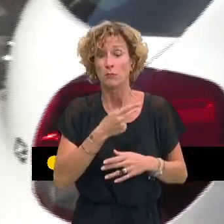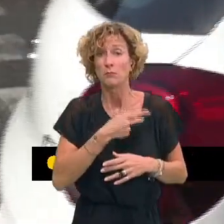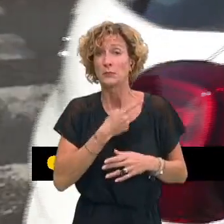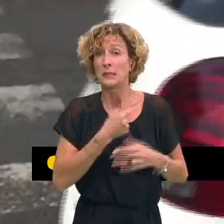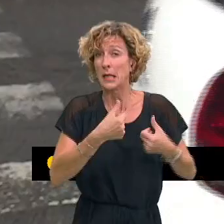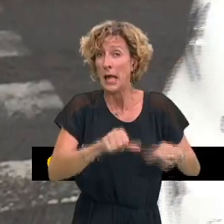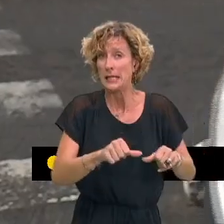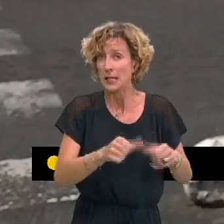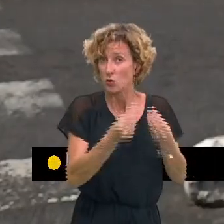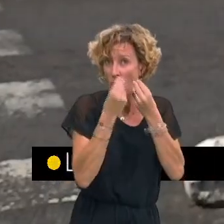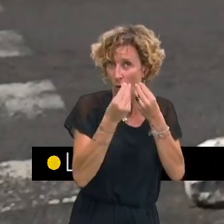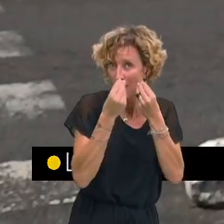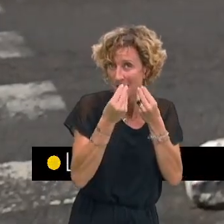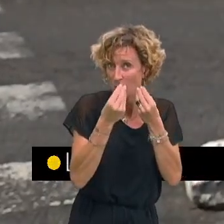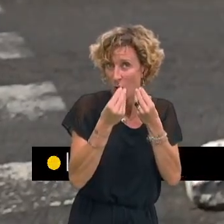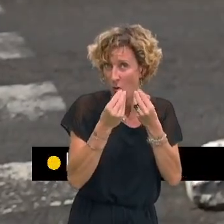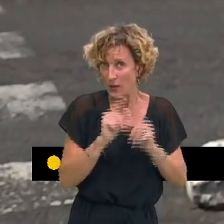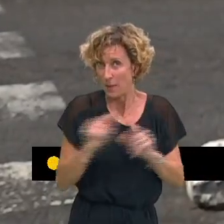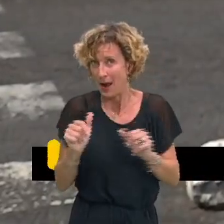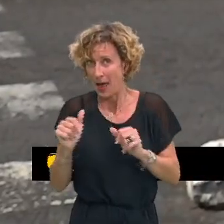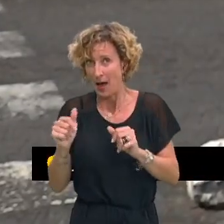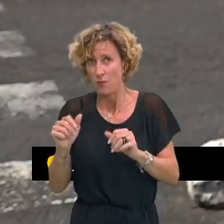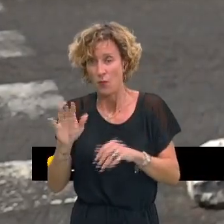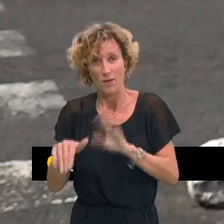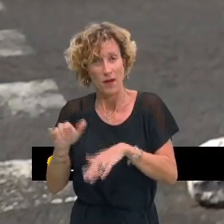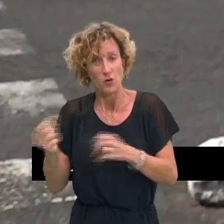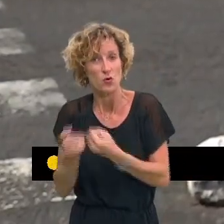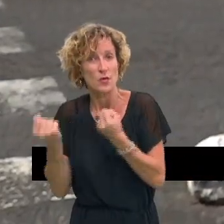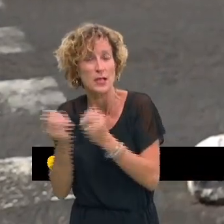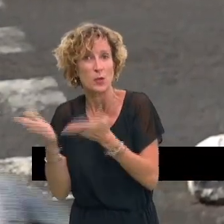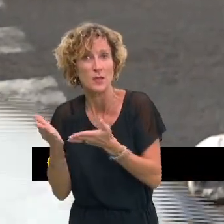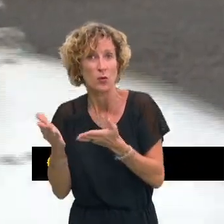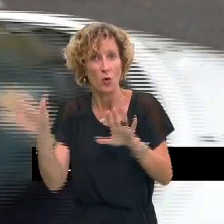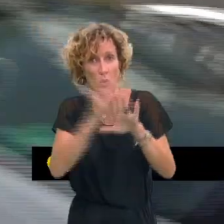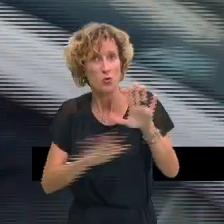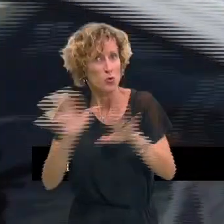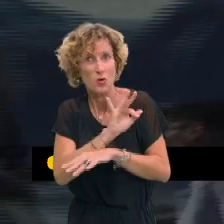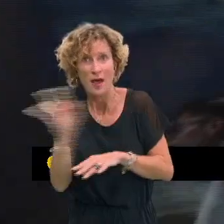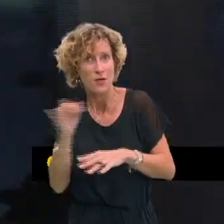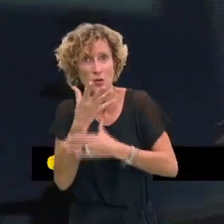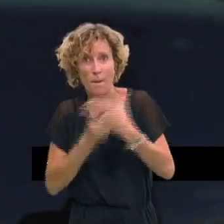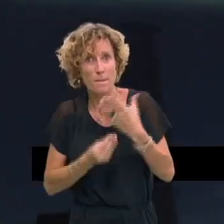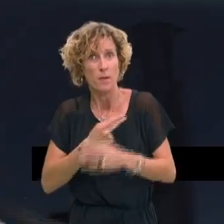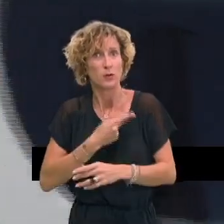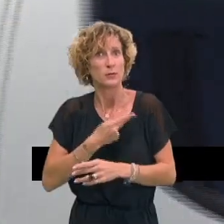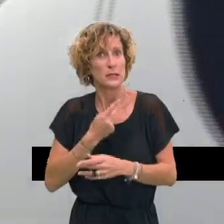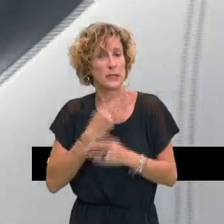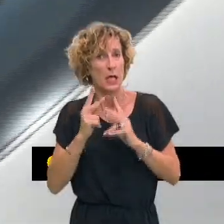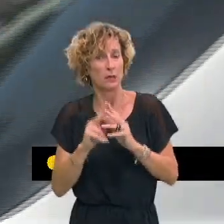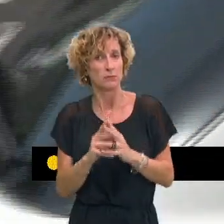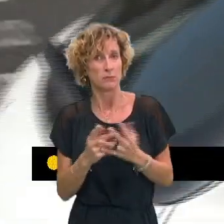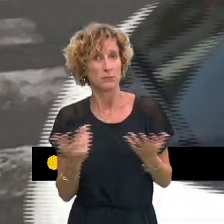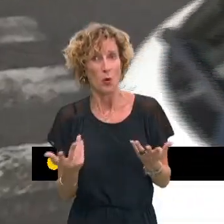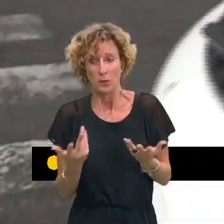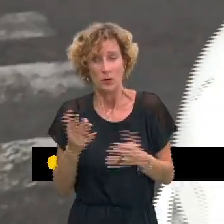en formation et ne sont pas là pour faire tourner les hôpitaux. Il y a dans tous les hôpitaux de France un manque général de médecins qui fait que